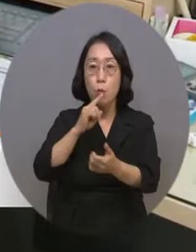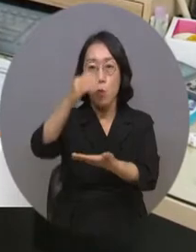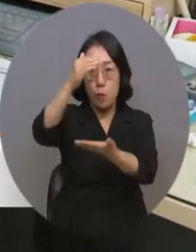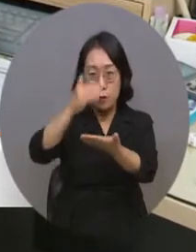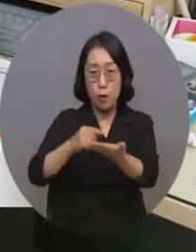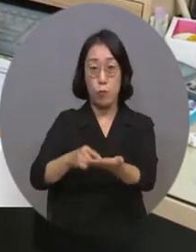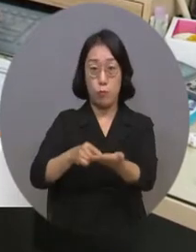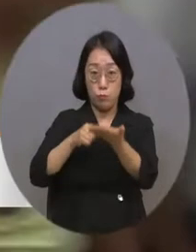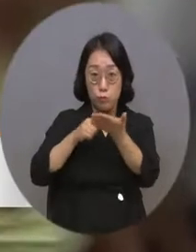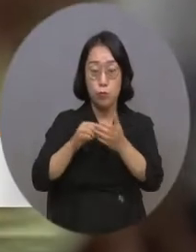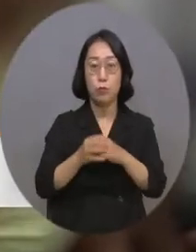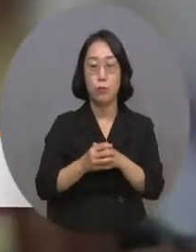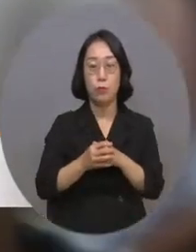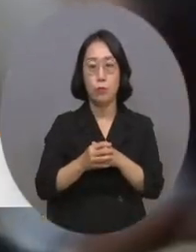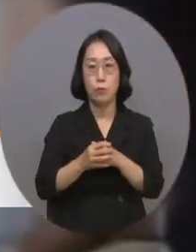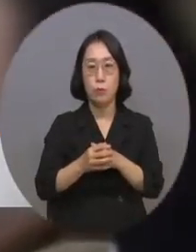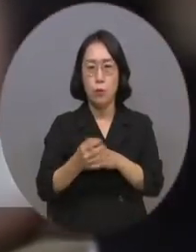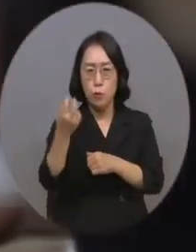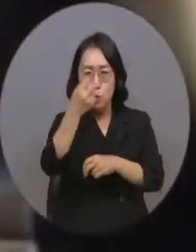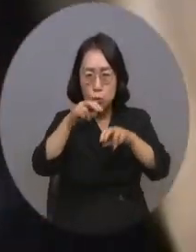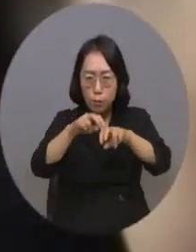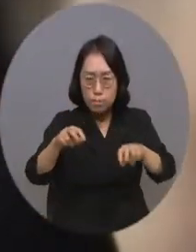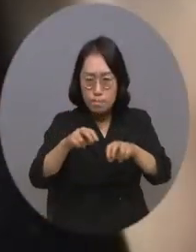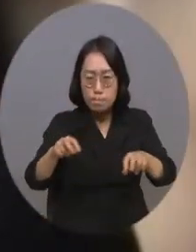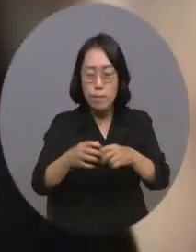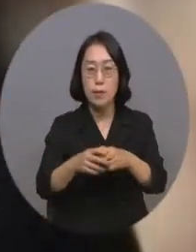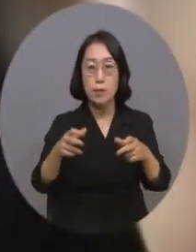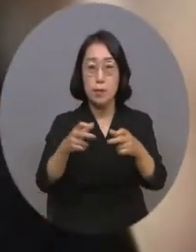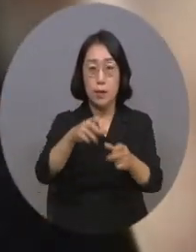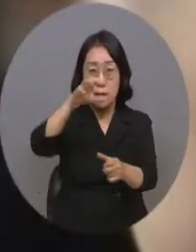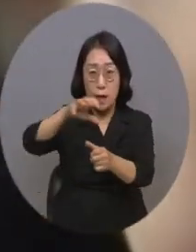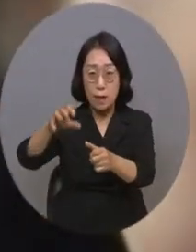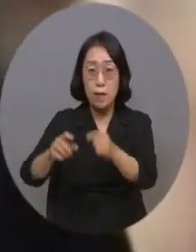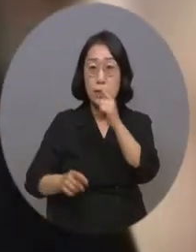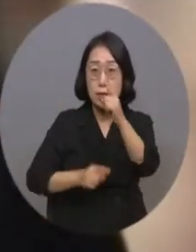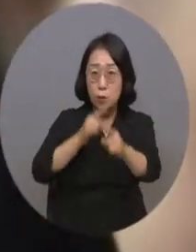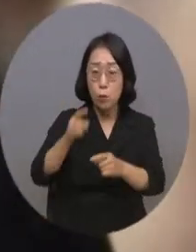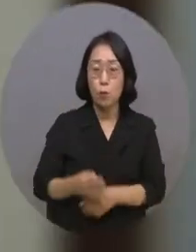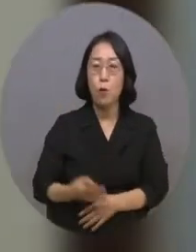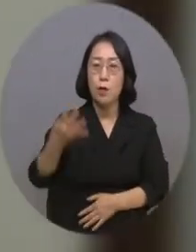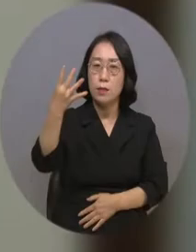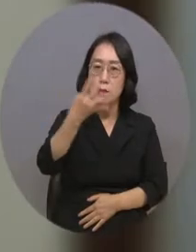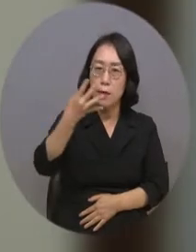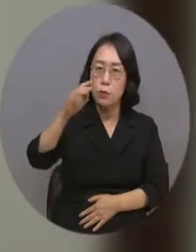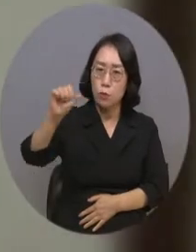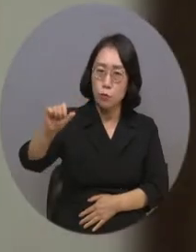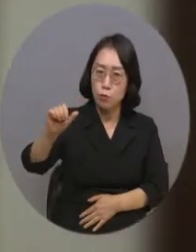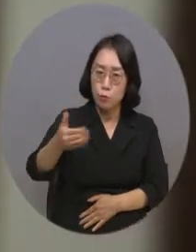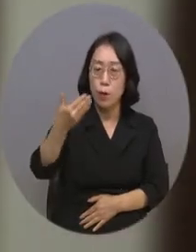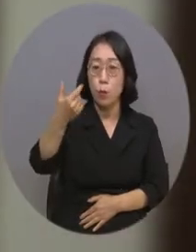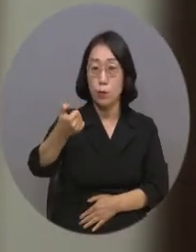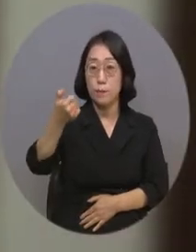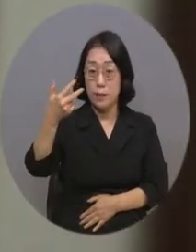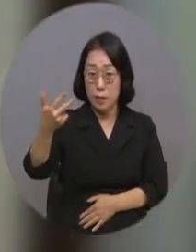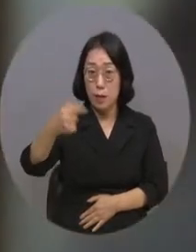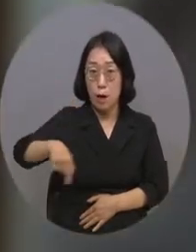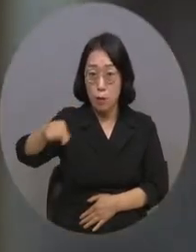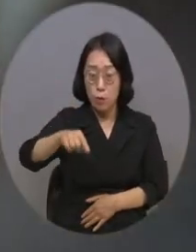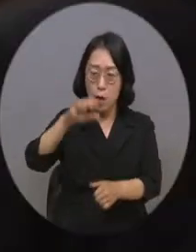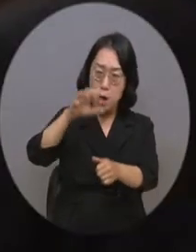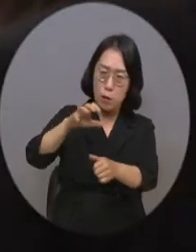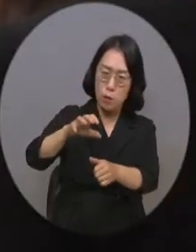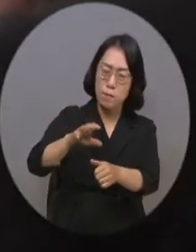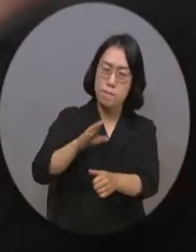발간했습니다. 조사 결과 장애인 학대 신고 건수는 4,957건, 이 중 학대